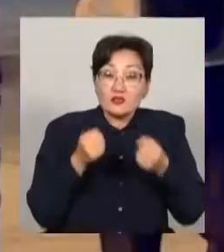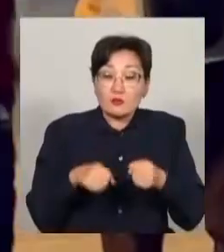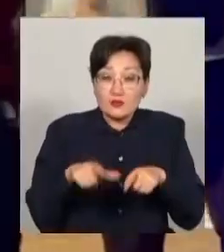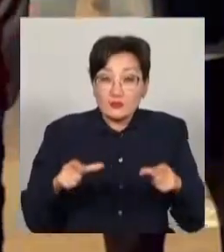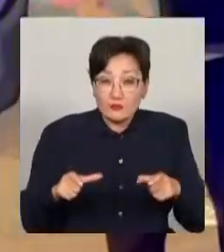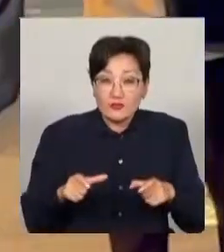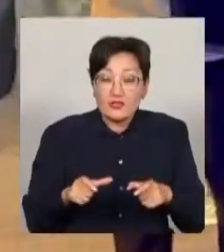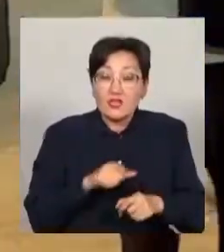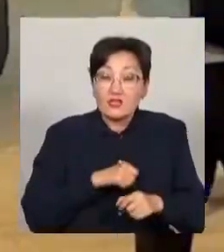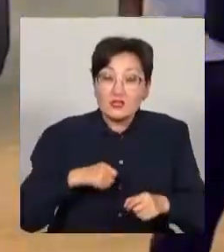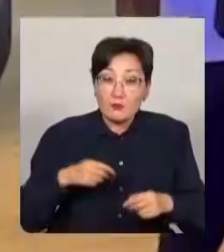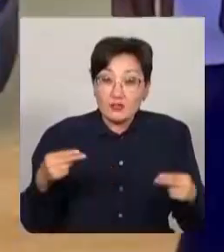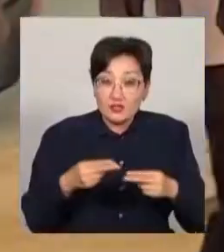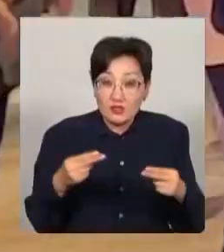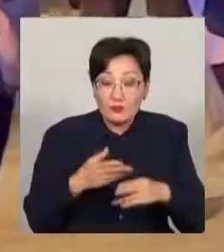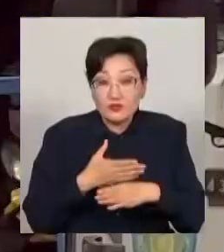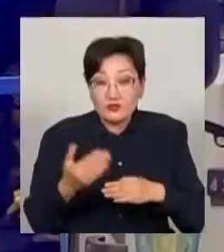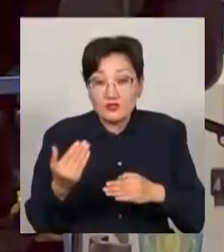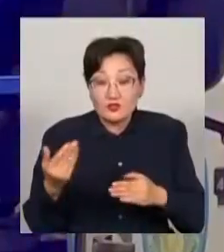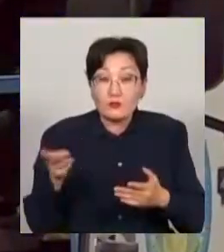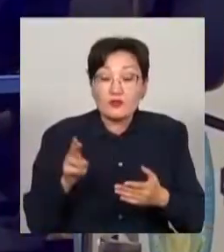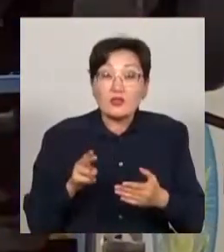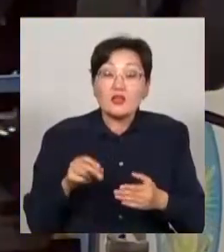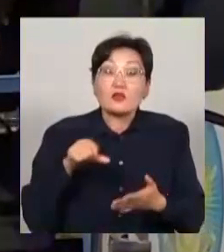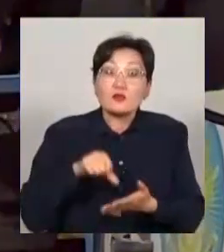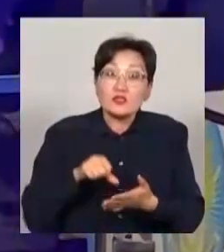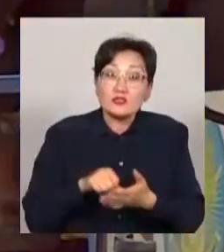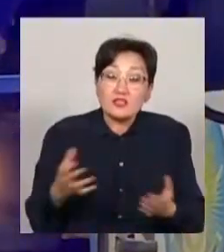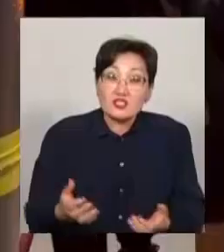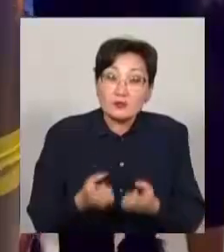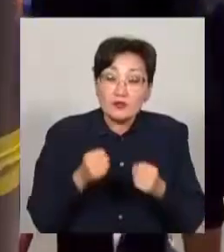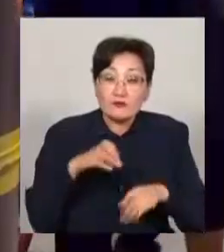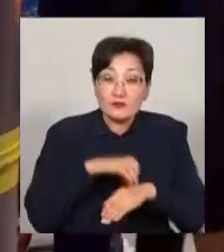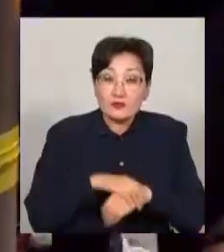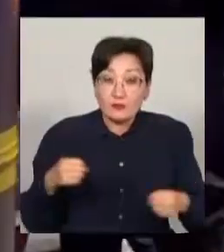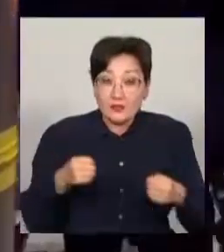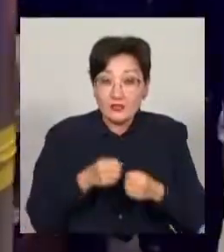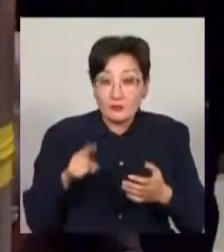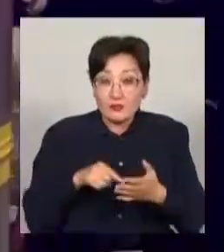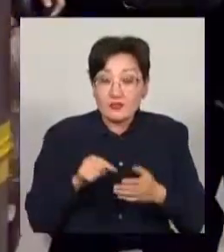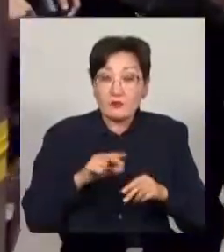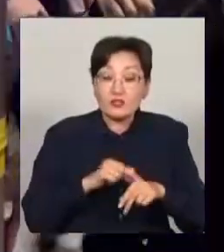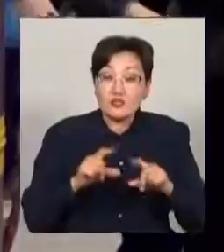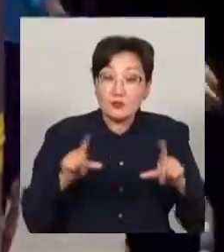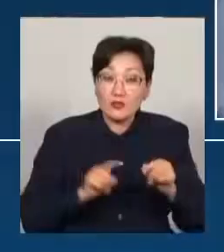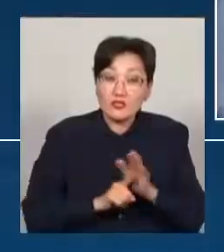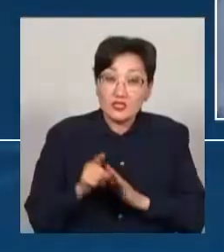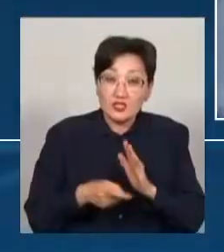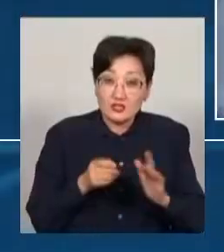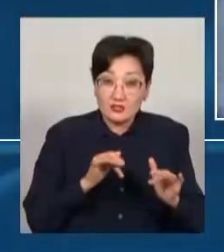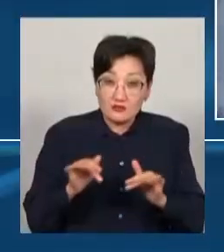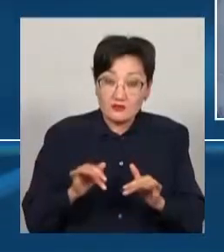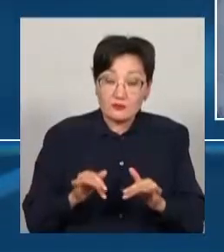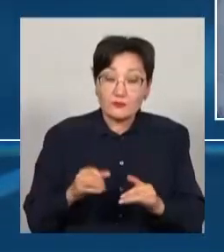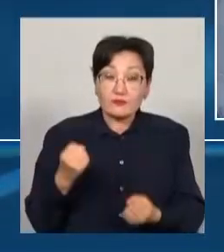пришлось самим очевидцам, а после к ним подключились и спасатели. По факту ДТП в городском департаменте полиции начали следствие.